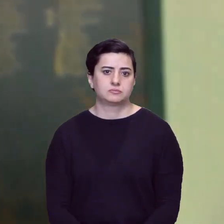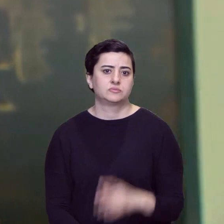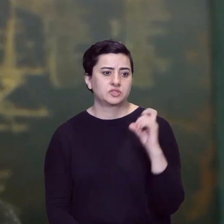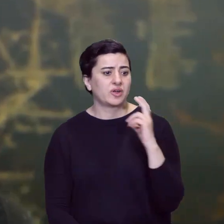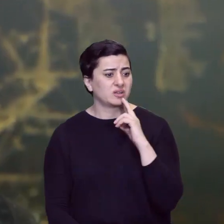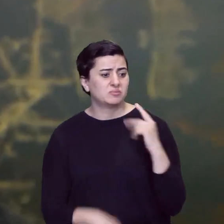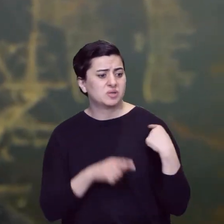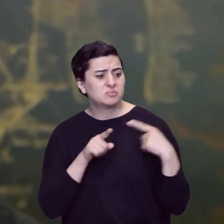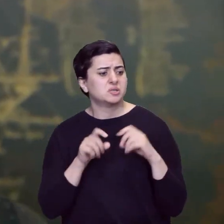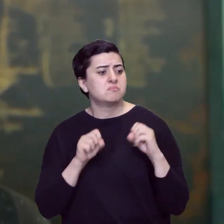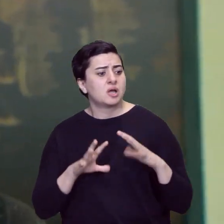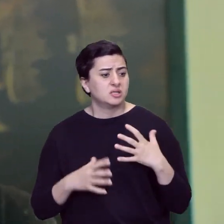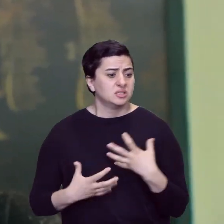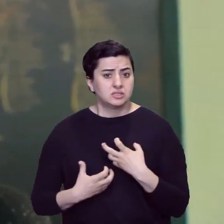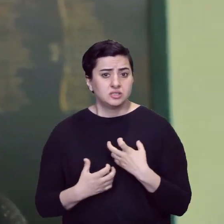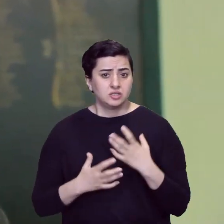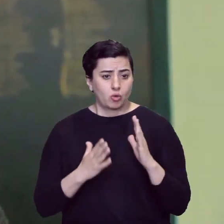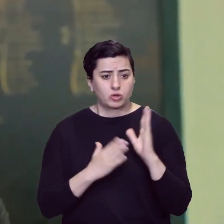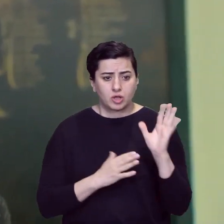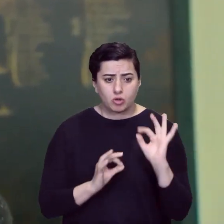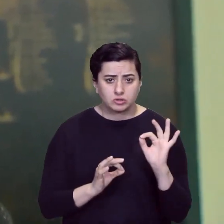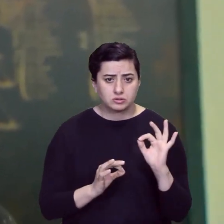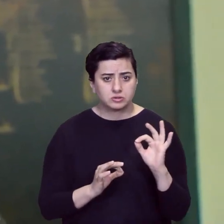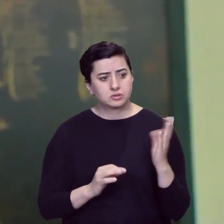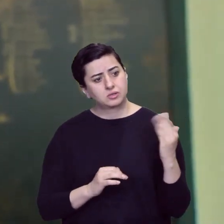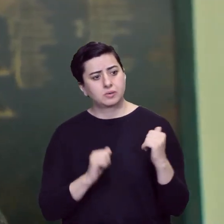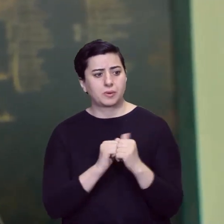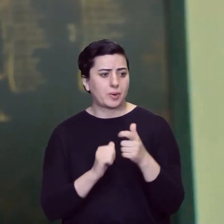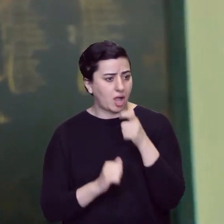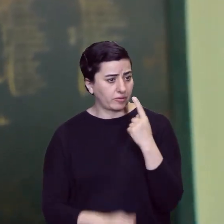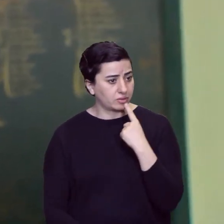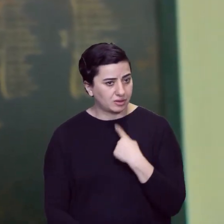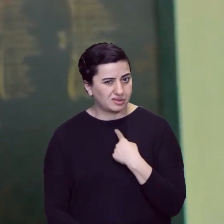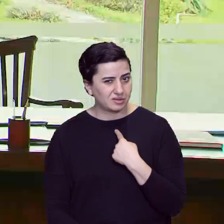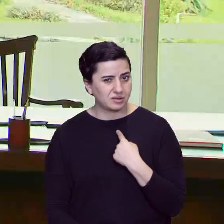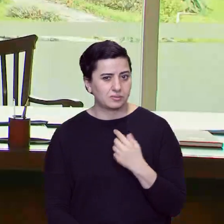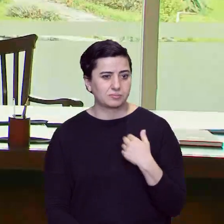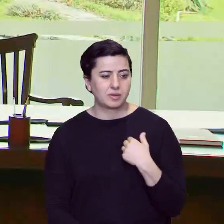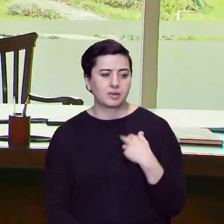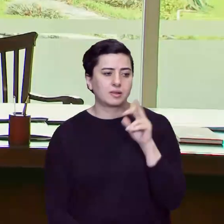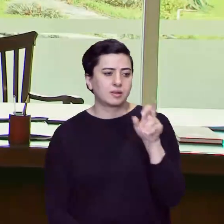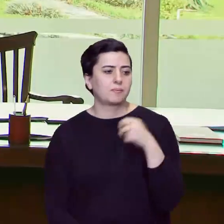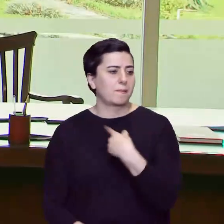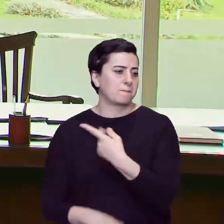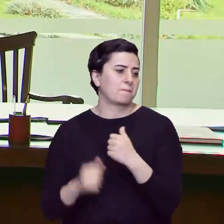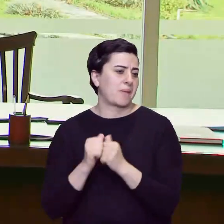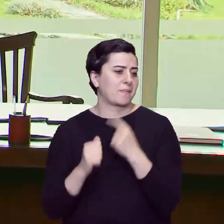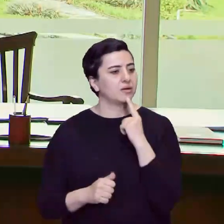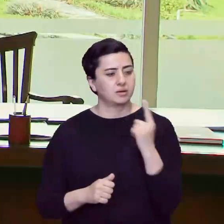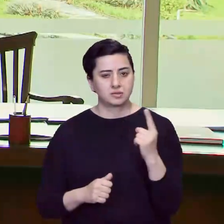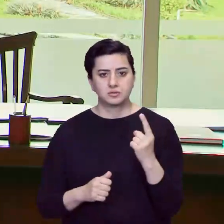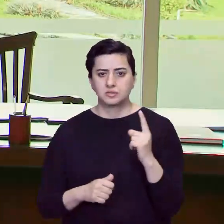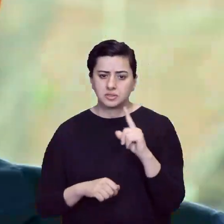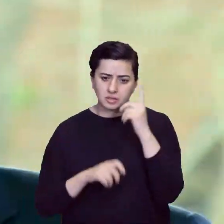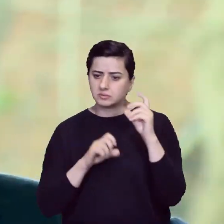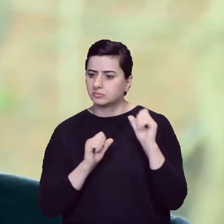Cevriye Hanım peşimi bırakmıyor ki. Tam odaya geçecektim, gel kahve içeceğiz dedi. Ben de birlikte içeceğimizi söyledim. Zaten masada da